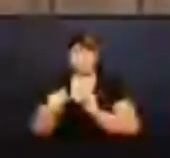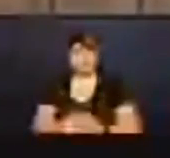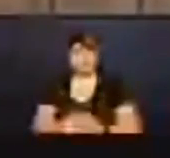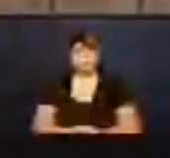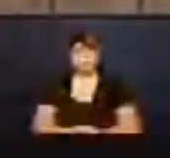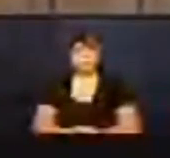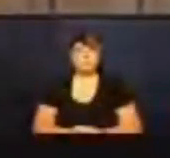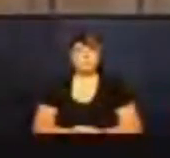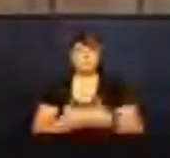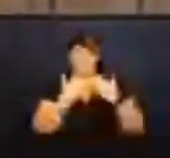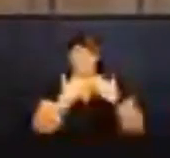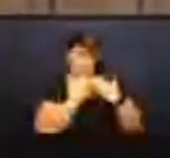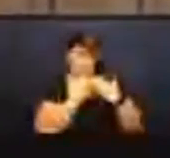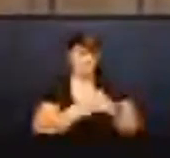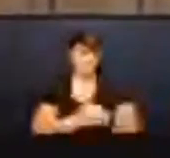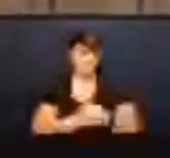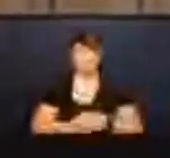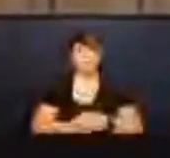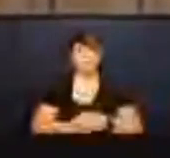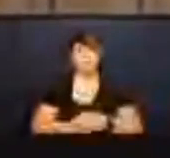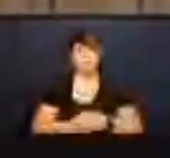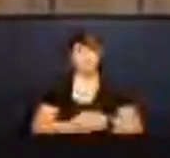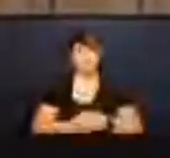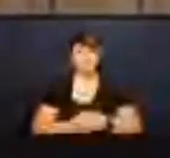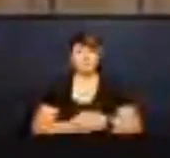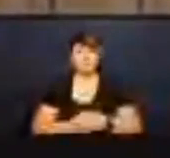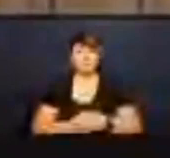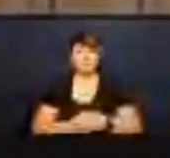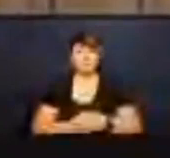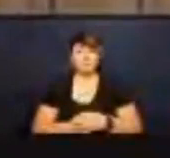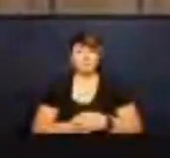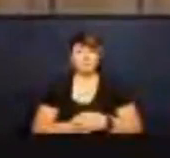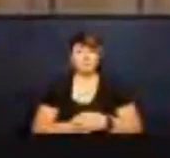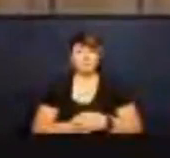nchi huru na yenye kutenda haki kwa wote. Asanteni sana.